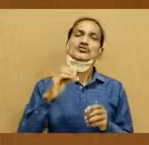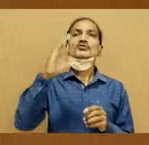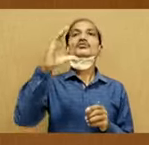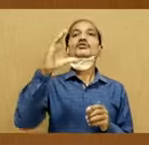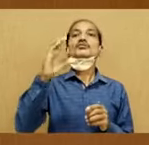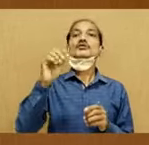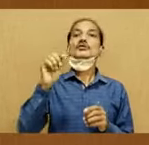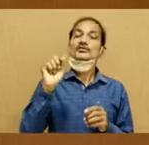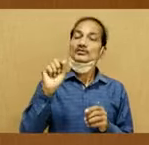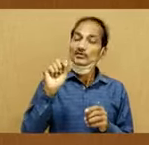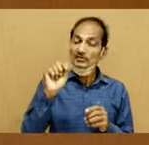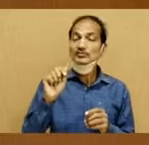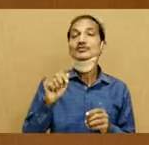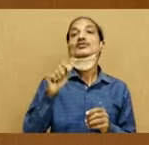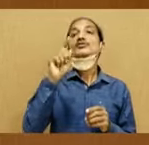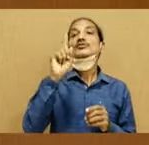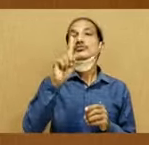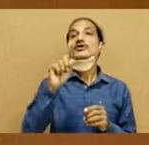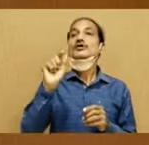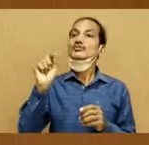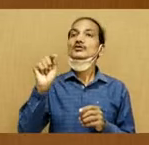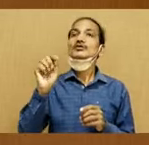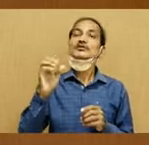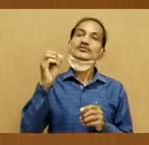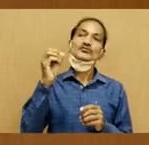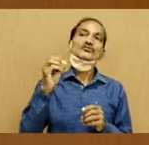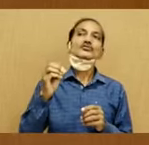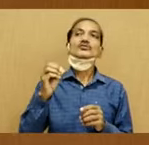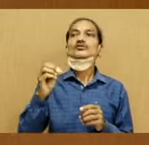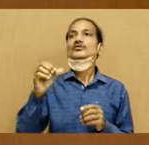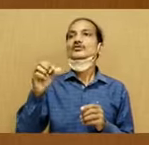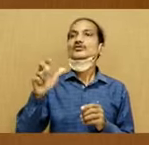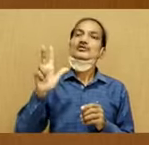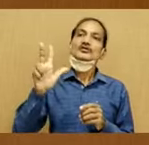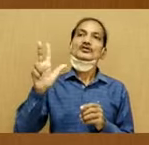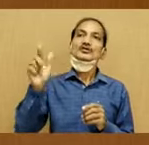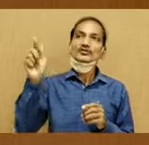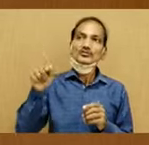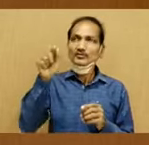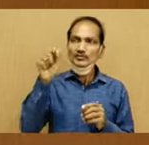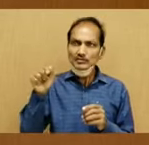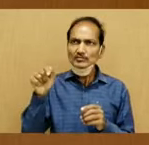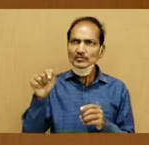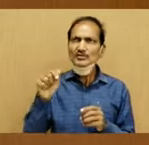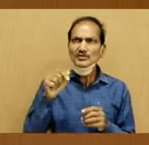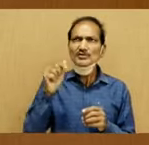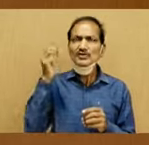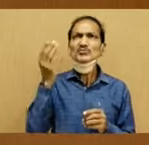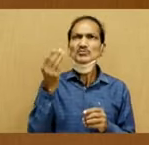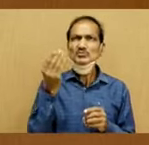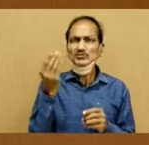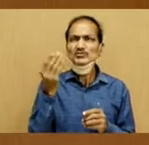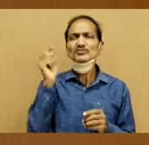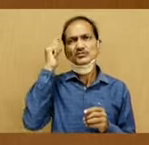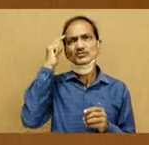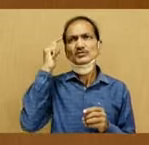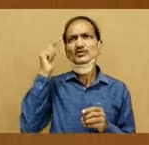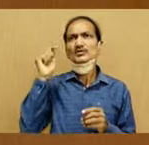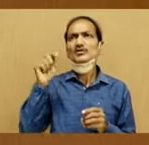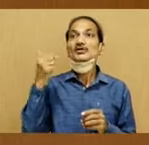ଯେଉଁ 1.08% ଦେଖୁଛୁ, ସେଇଟା ସବୁ ସସ୍ପେକ୍ଟ କେସ୍, କାହାର ବିଦେଶରୁ ଗସ୍ତ କରିକି